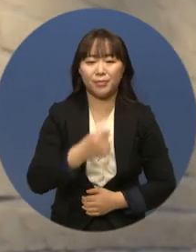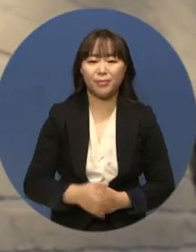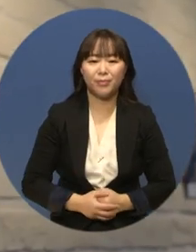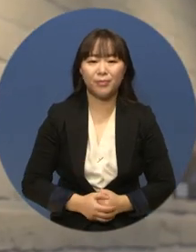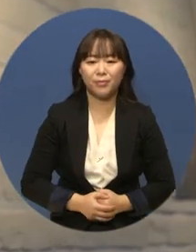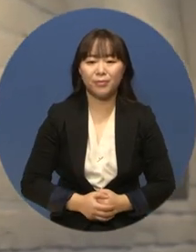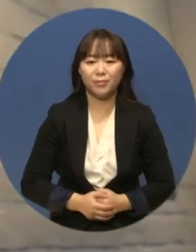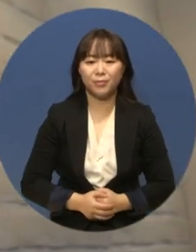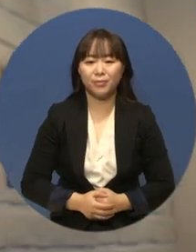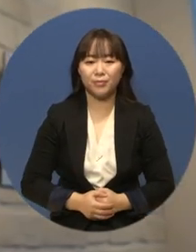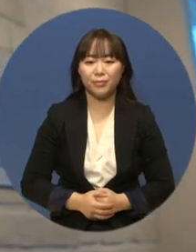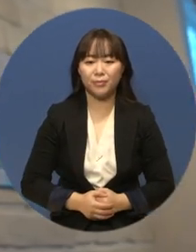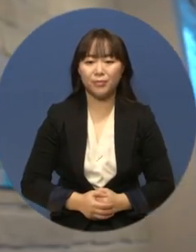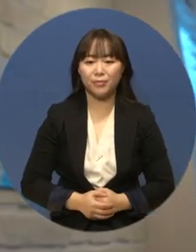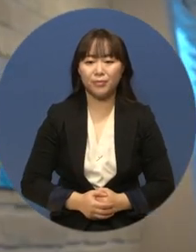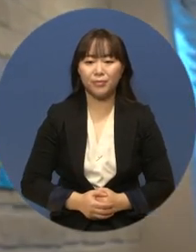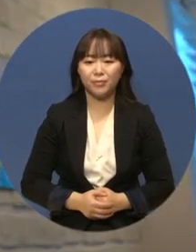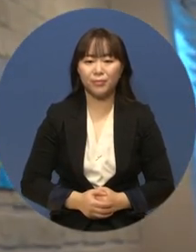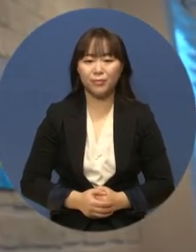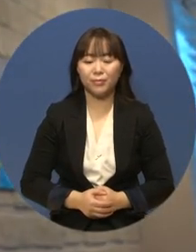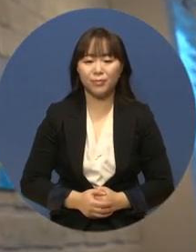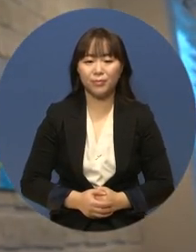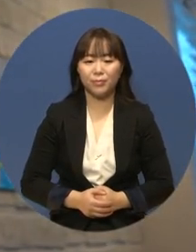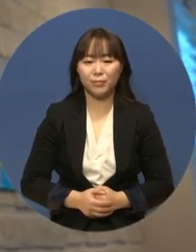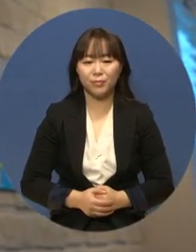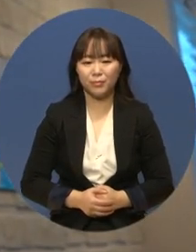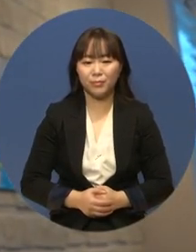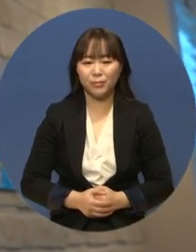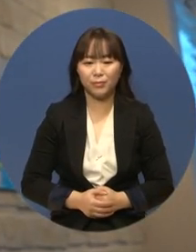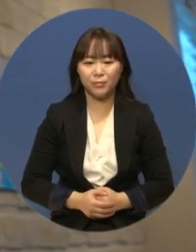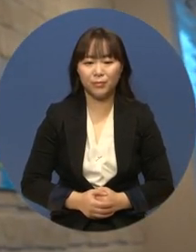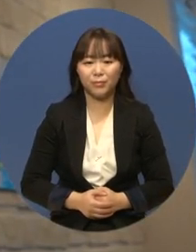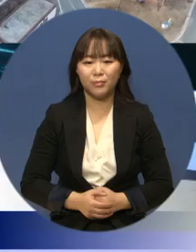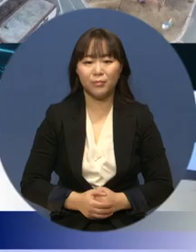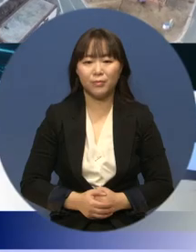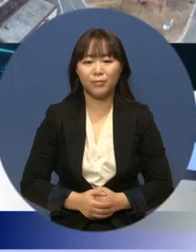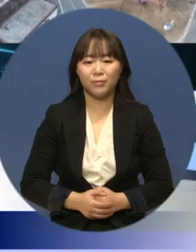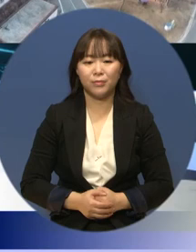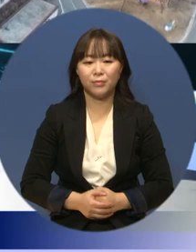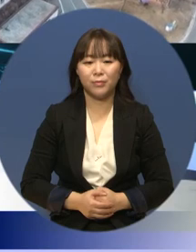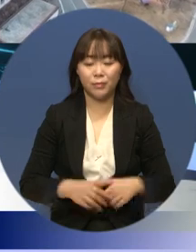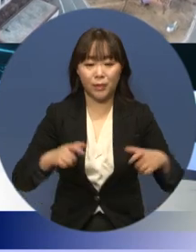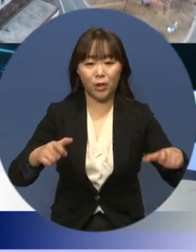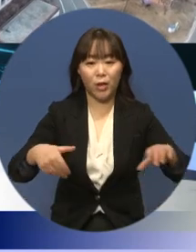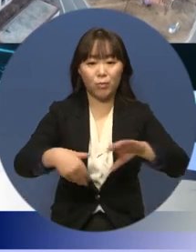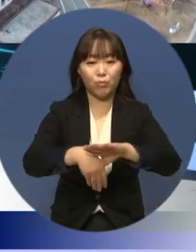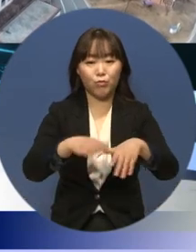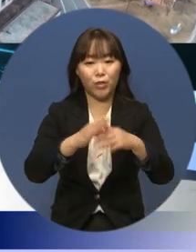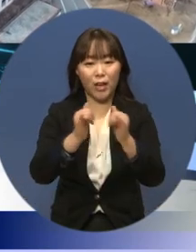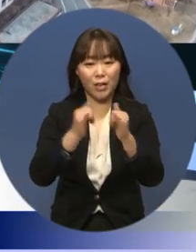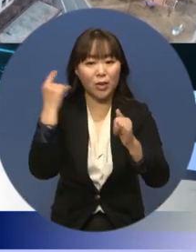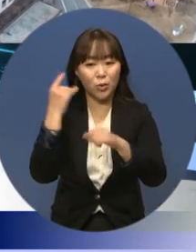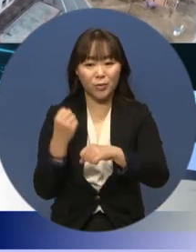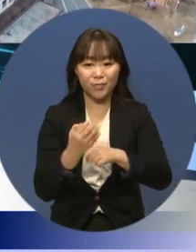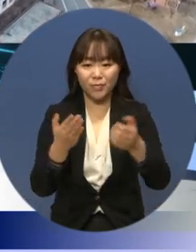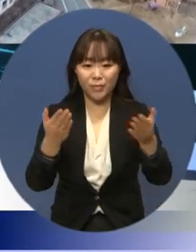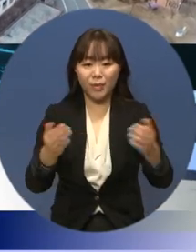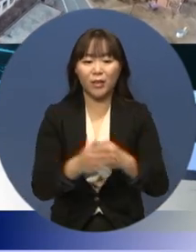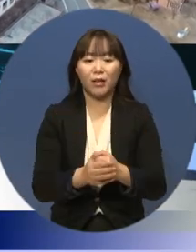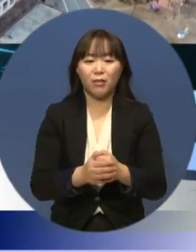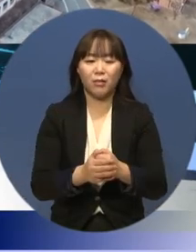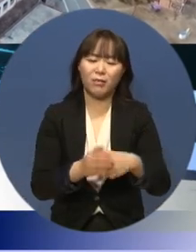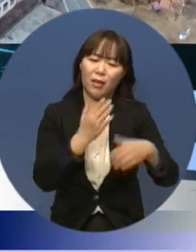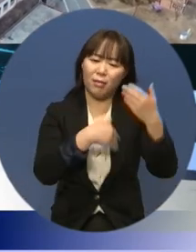기대해봅니다. 지금까지 복지TV 전북방송 정아영이었습니다. 지역의 문화가 소식 전해드립니다.